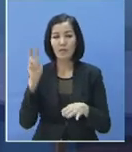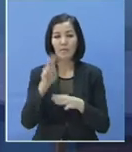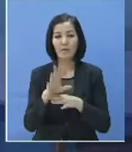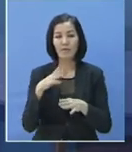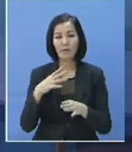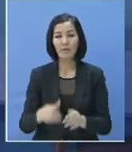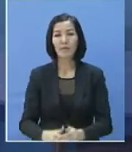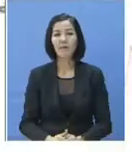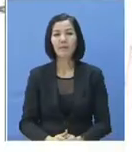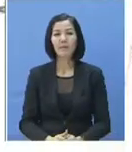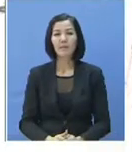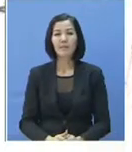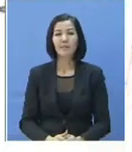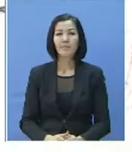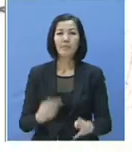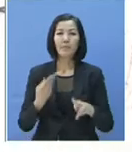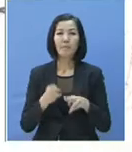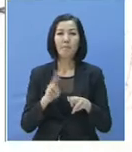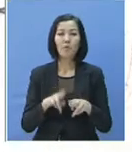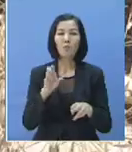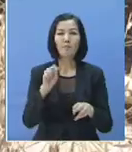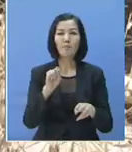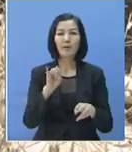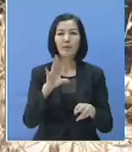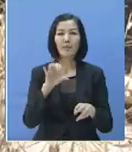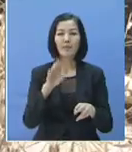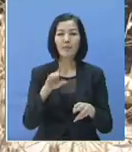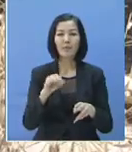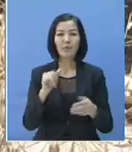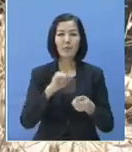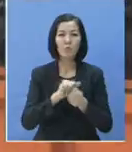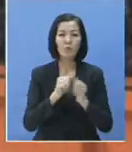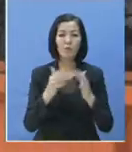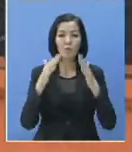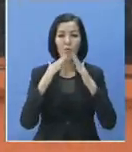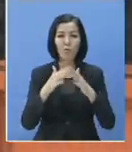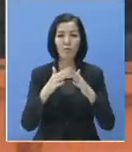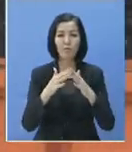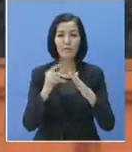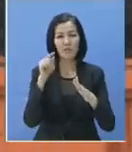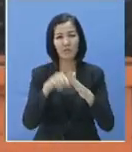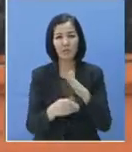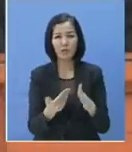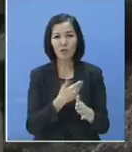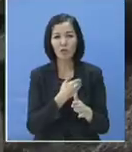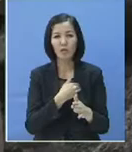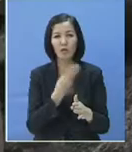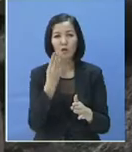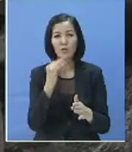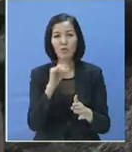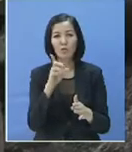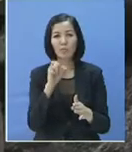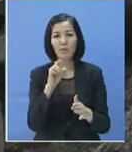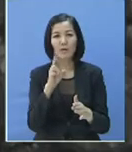қайтты. Бұл Байсерке ауылында орналасқан көмір қоймасының бірі. Мұнда ел ішінде көп сұранысқа ие Шұбаркөл